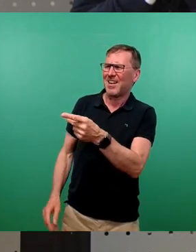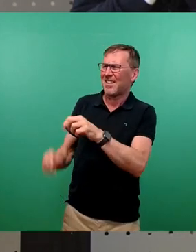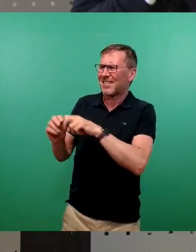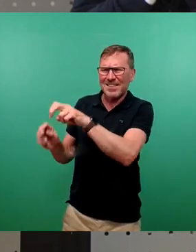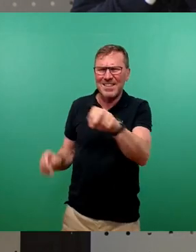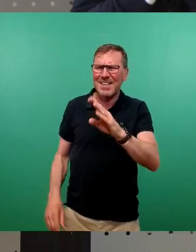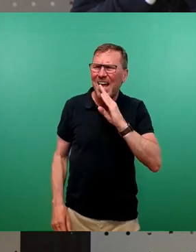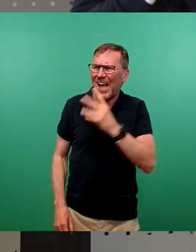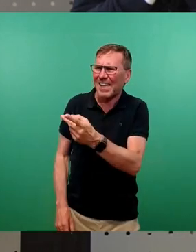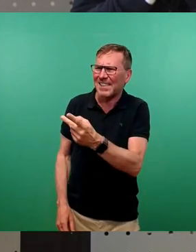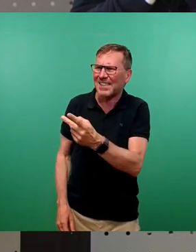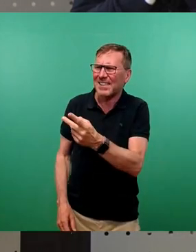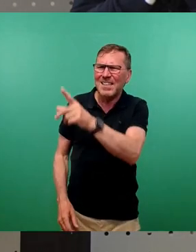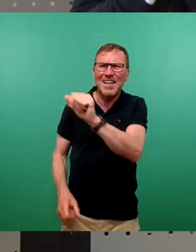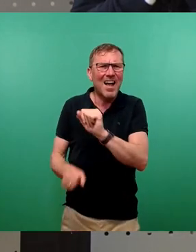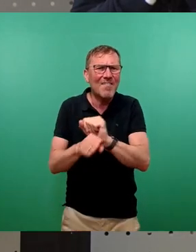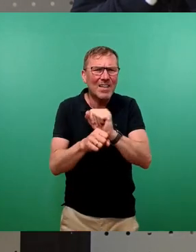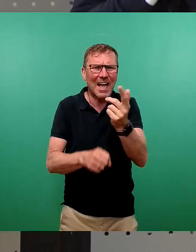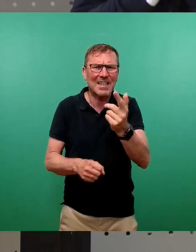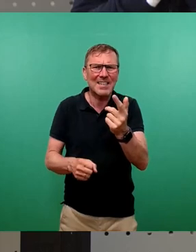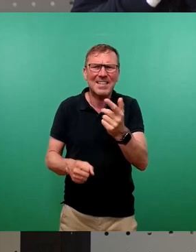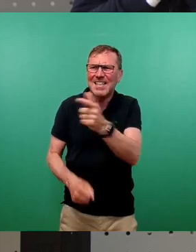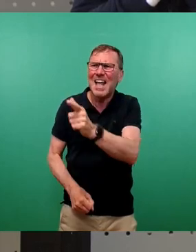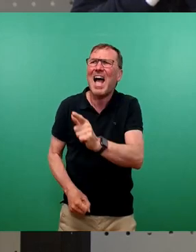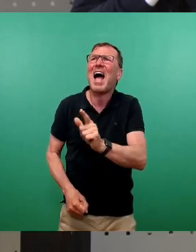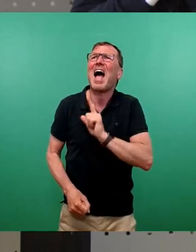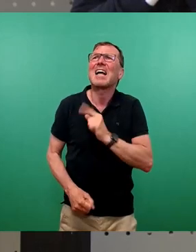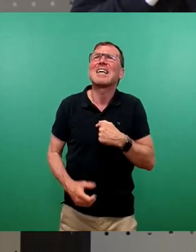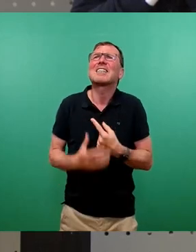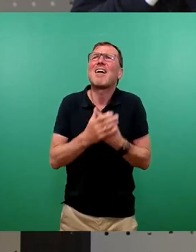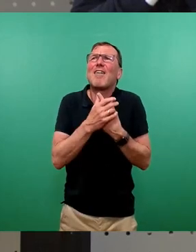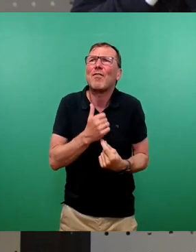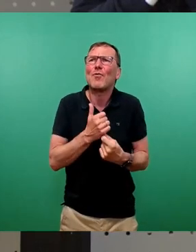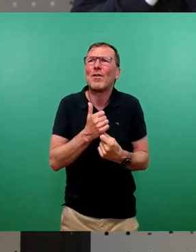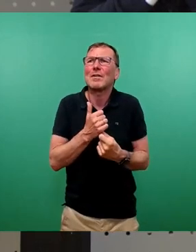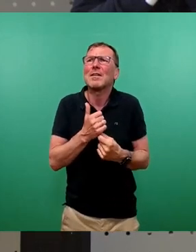das verteidigst, also die eigene Niederlage noch besingst.